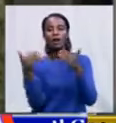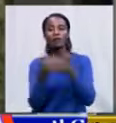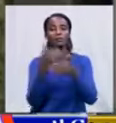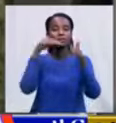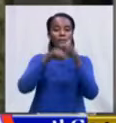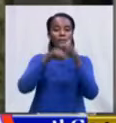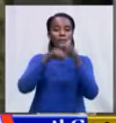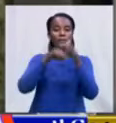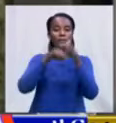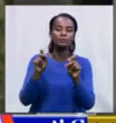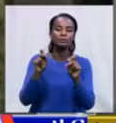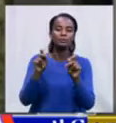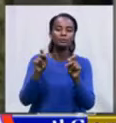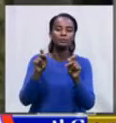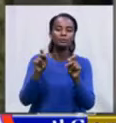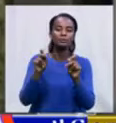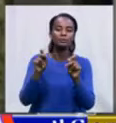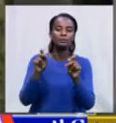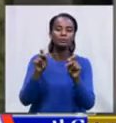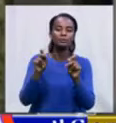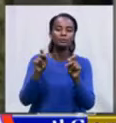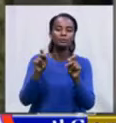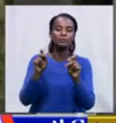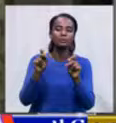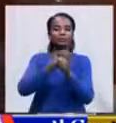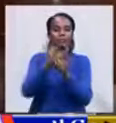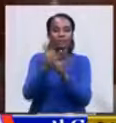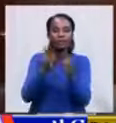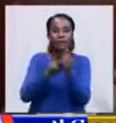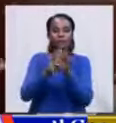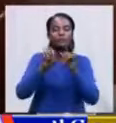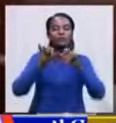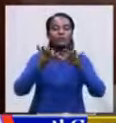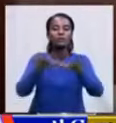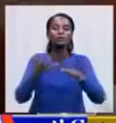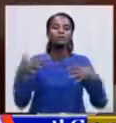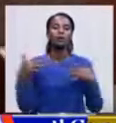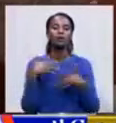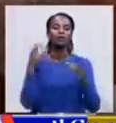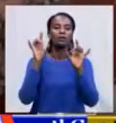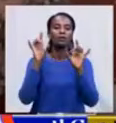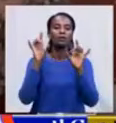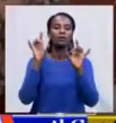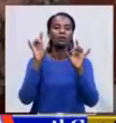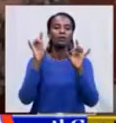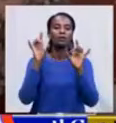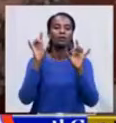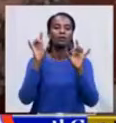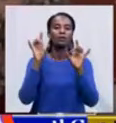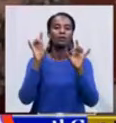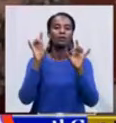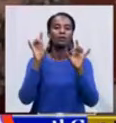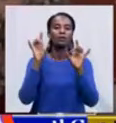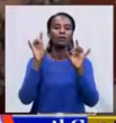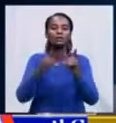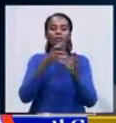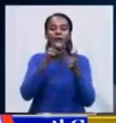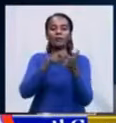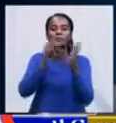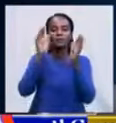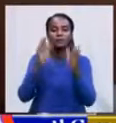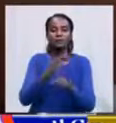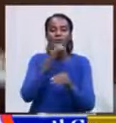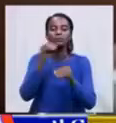ደግሞ ቀጥሎ መውሰድ ይችላሉ። ወቅቱ የኮሮና ቫይረስ ወረርሽኝ ስጋት የጣለበት በመሆኑ አርሶ አደሩ ምርትና ምርታማነትን